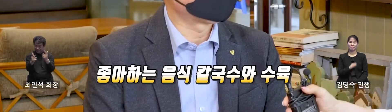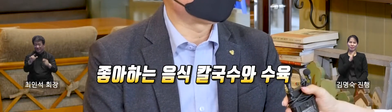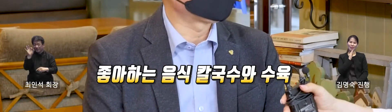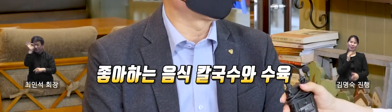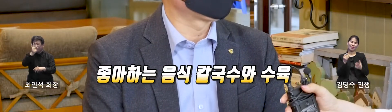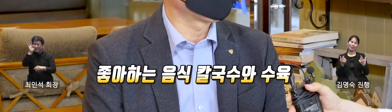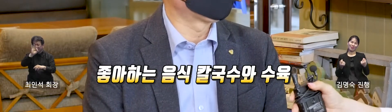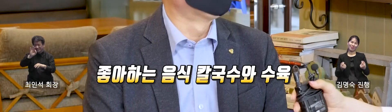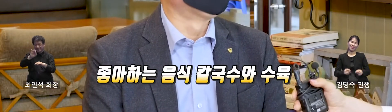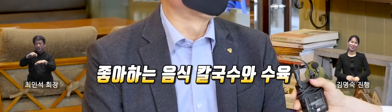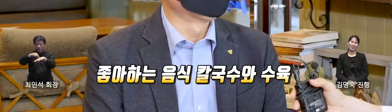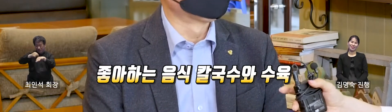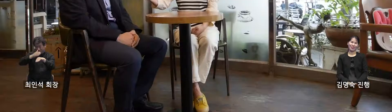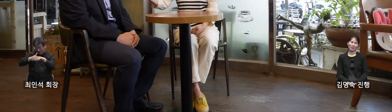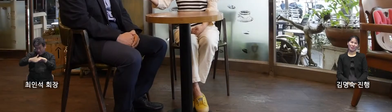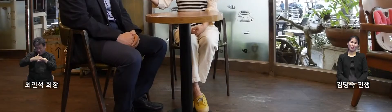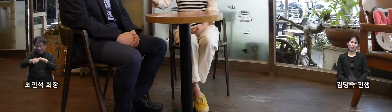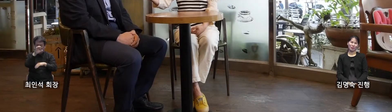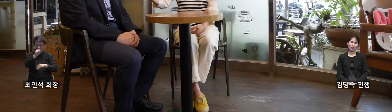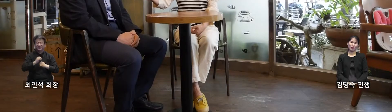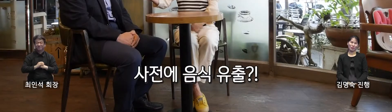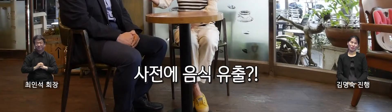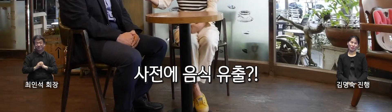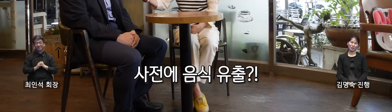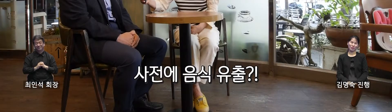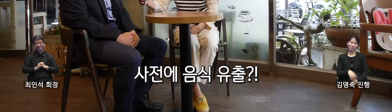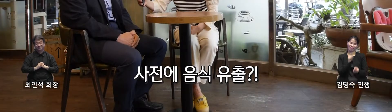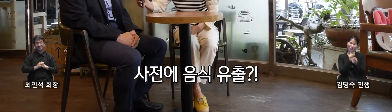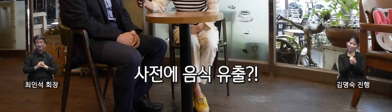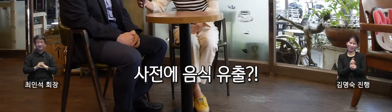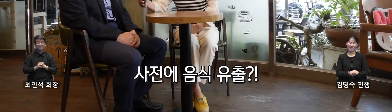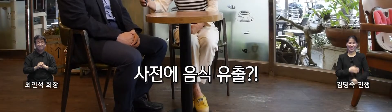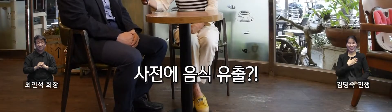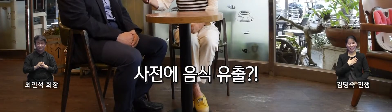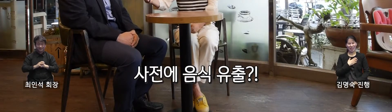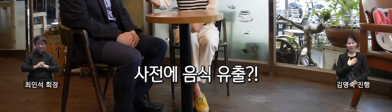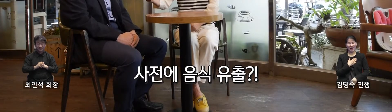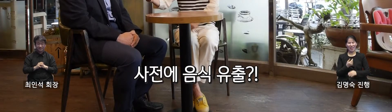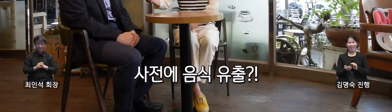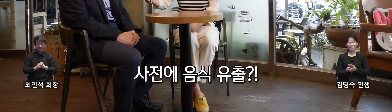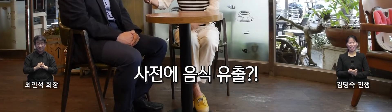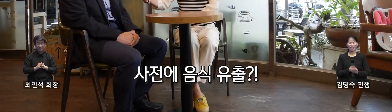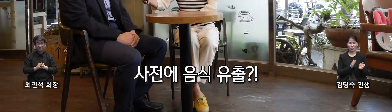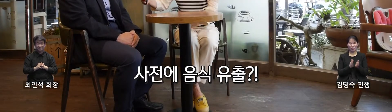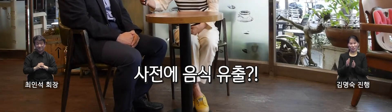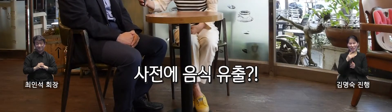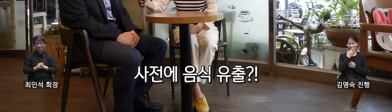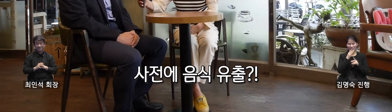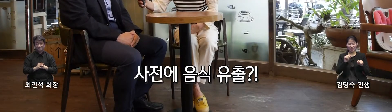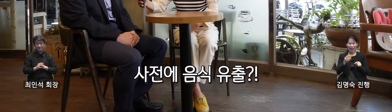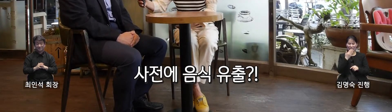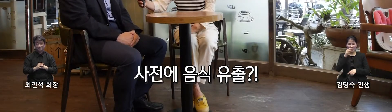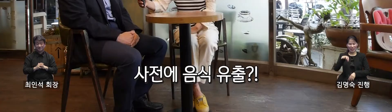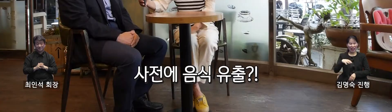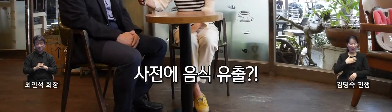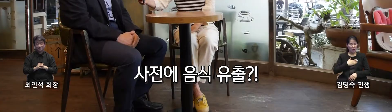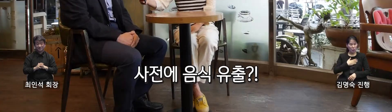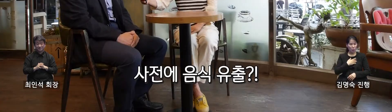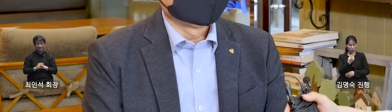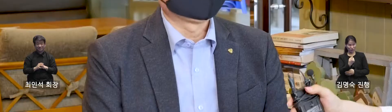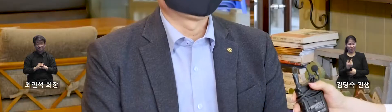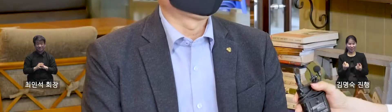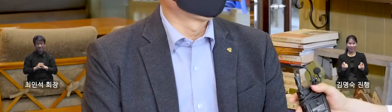수육도 좋아하고 많이 좋아합니다. 아이고 이런 혹시 사전에 제가 어디 식당 가는지를 알고